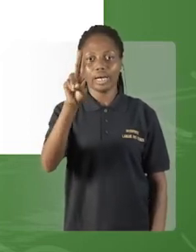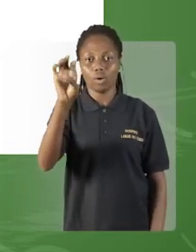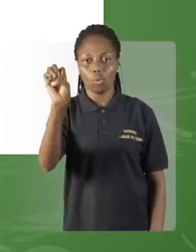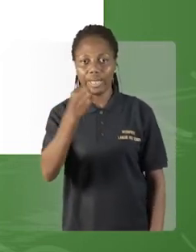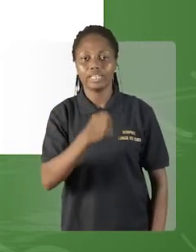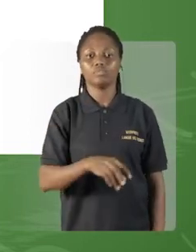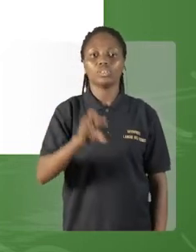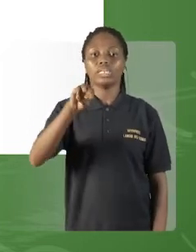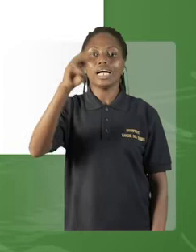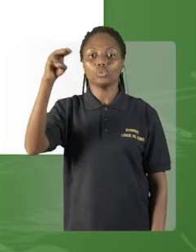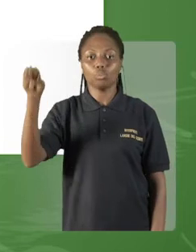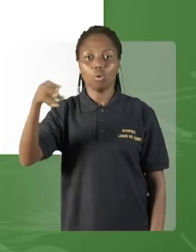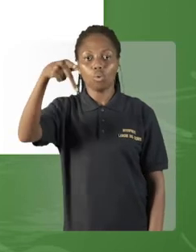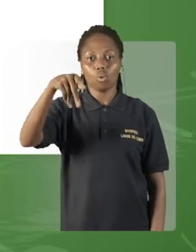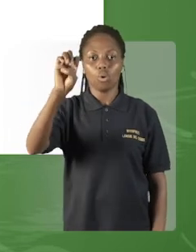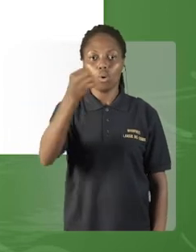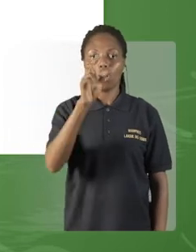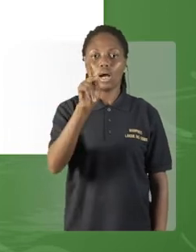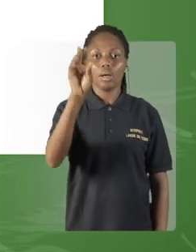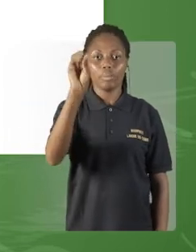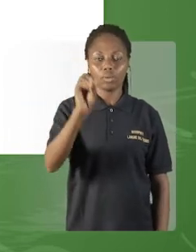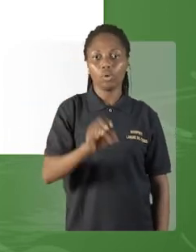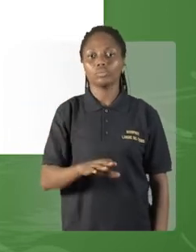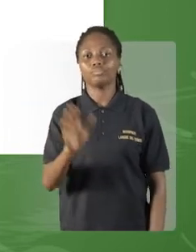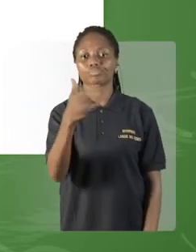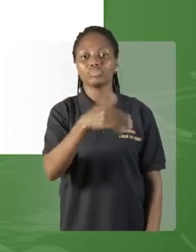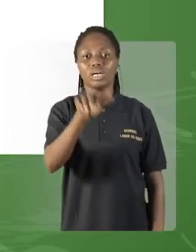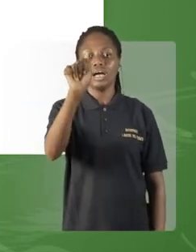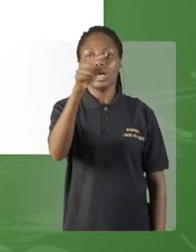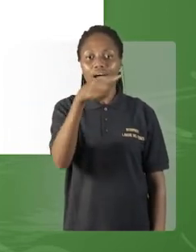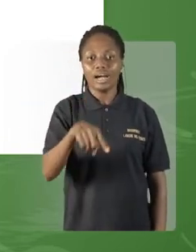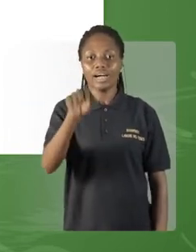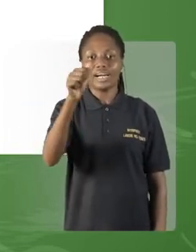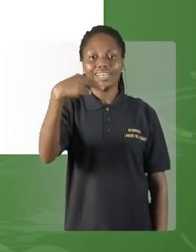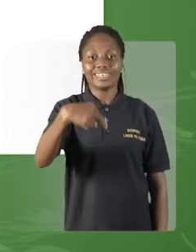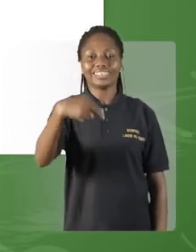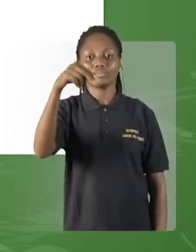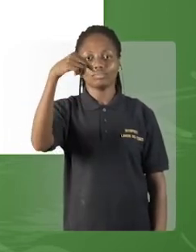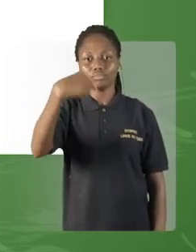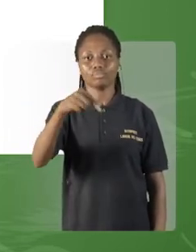Peko, d'Azani, du Banco et de Kossou.